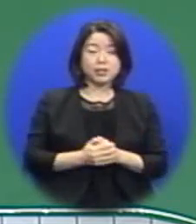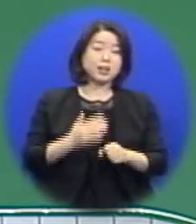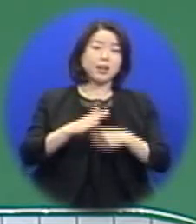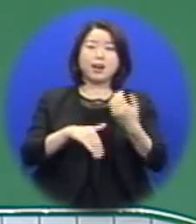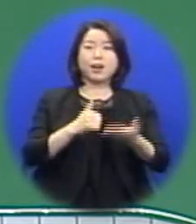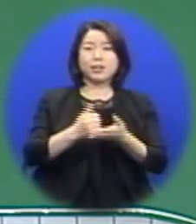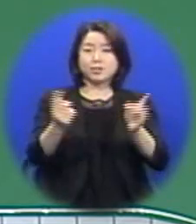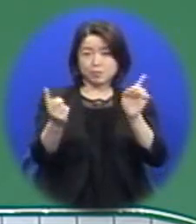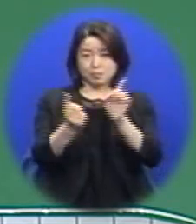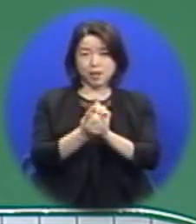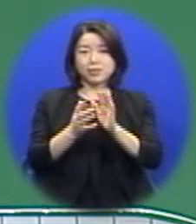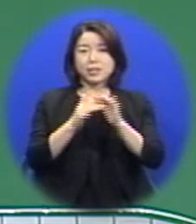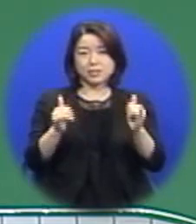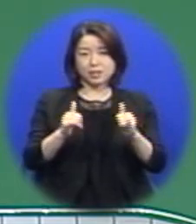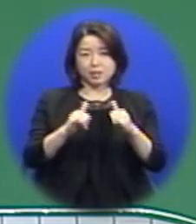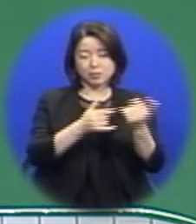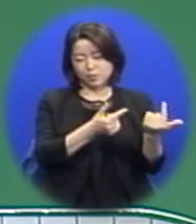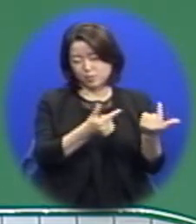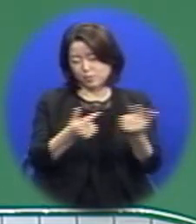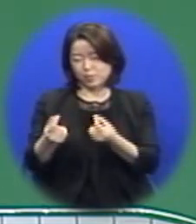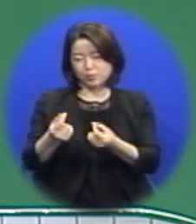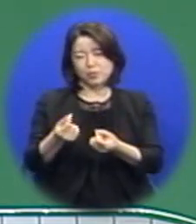하나님을 만난 사람은 다 그렇게 됩니다.